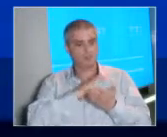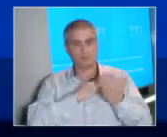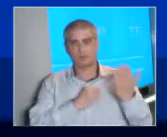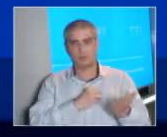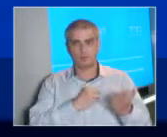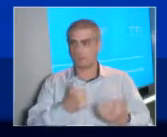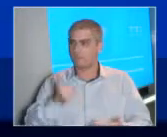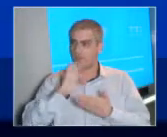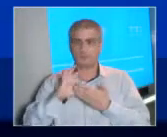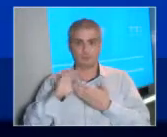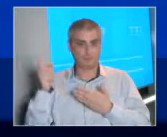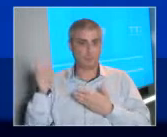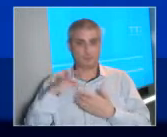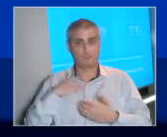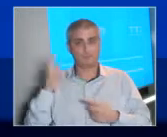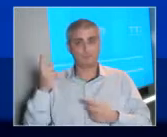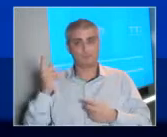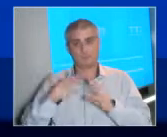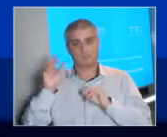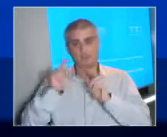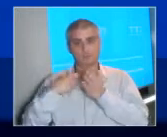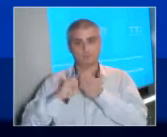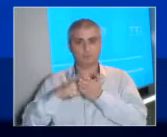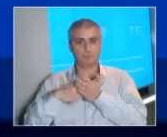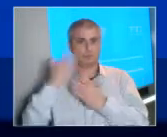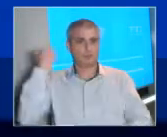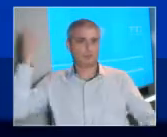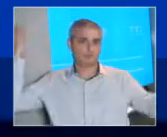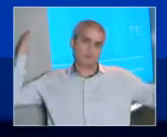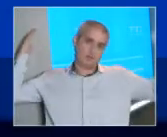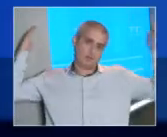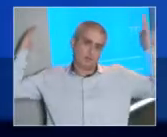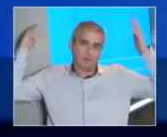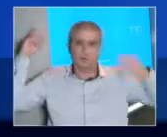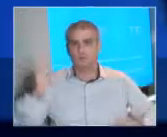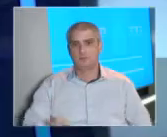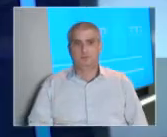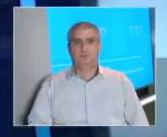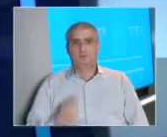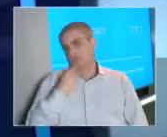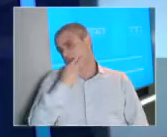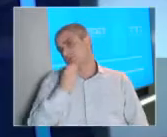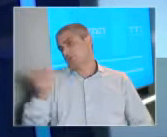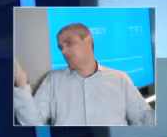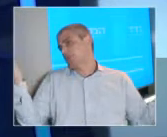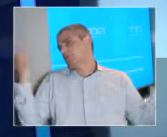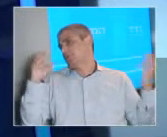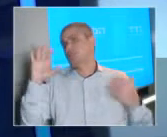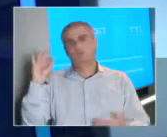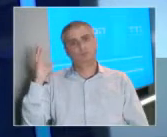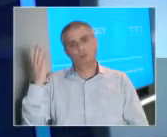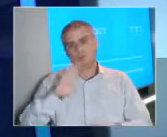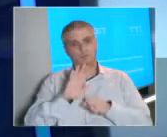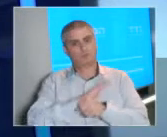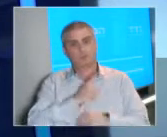הבריאות, מנכ״ל משרד הבריאות, הוא בכלל איש אוצר לשעבר. אבל אז יגידו לכם באוצר, אז יגידו לכם, ואומרים, תראו איזה יופי. אז יגידו לכם באוצר, תשמעו,